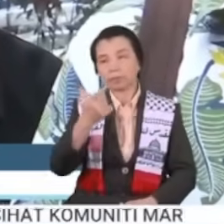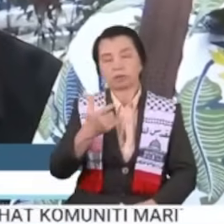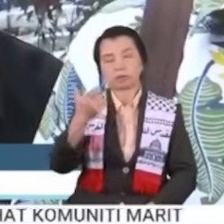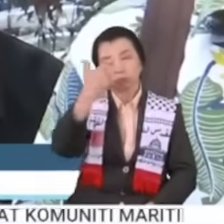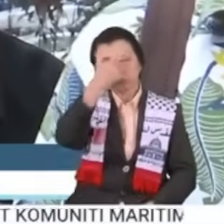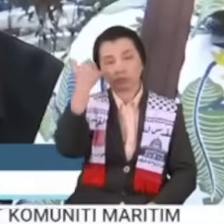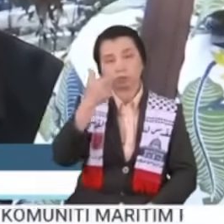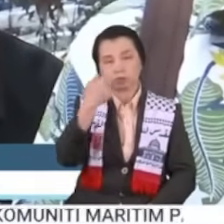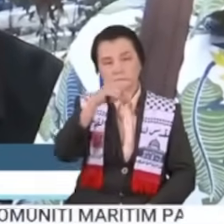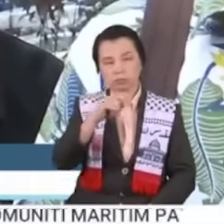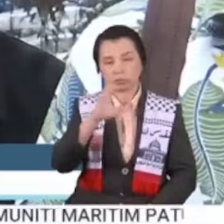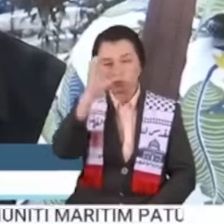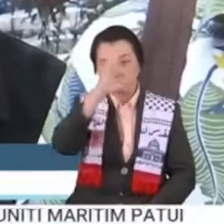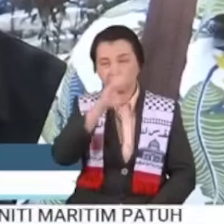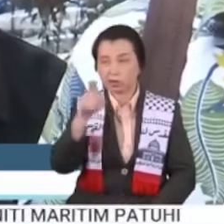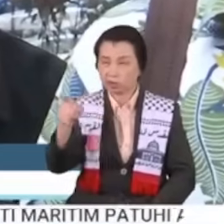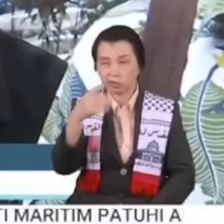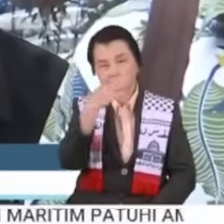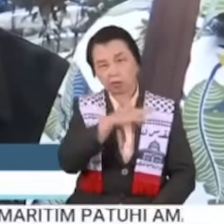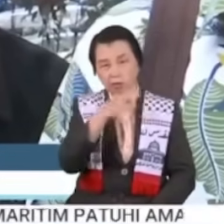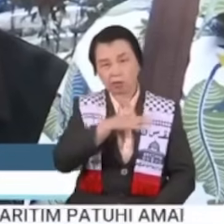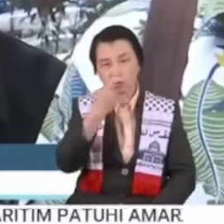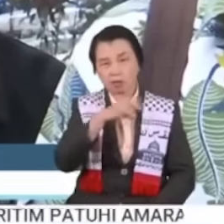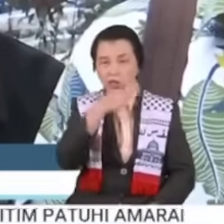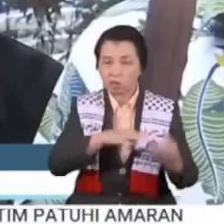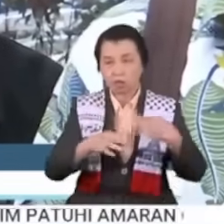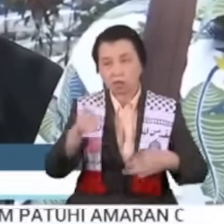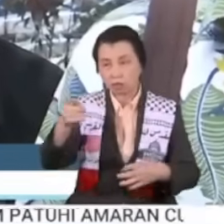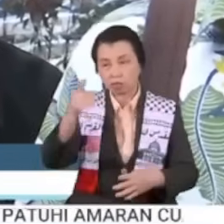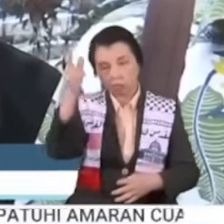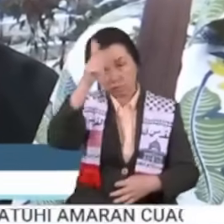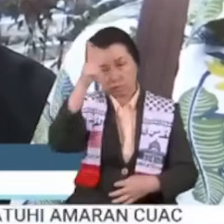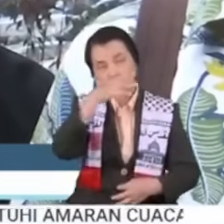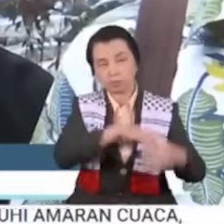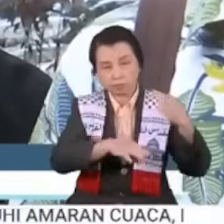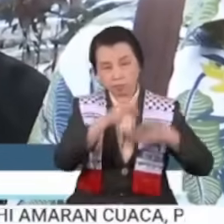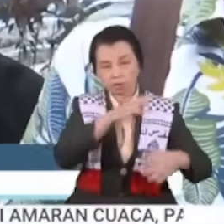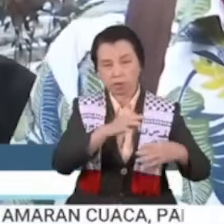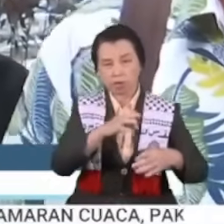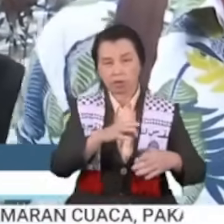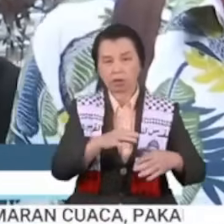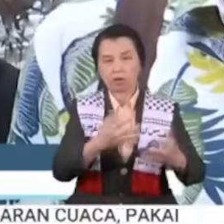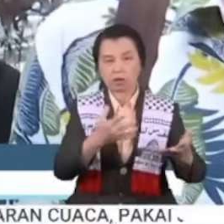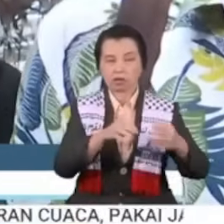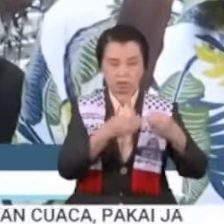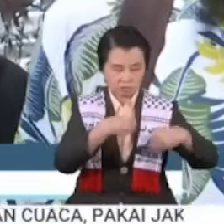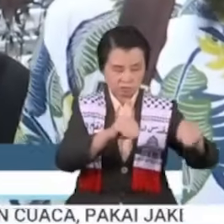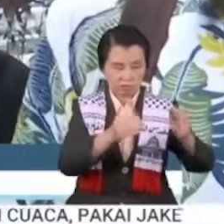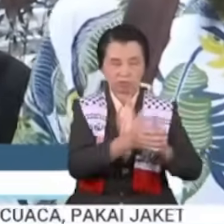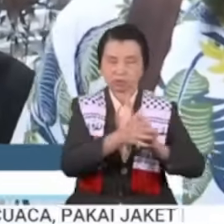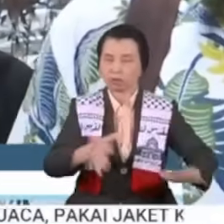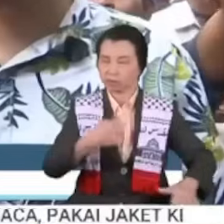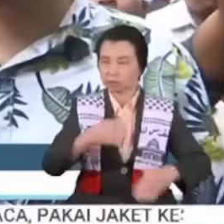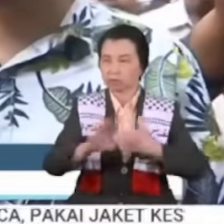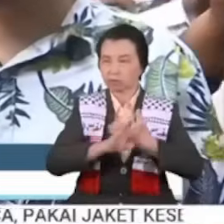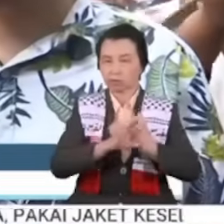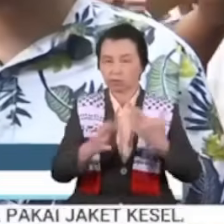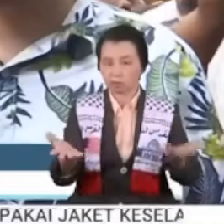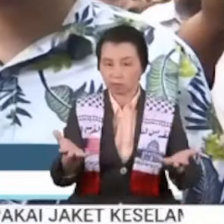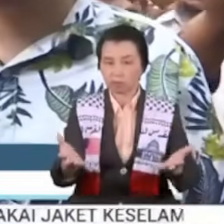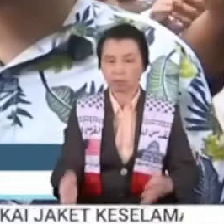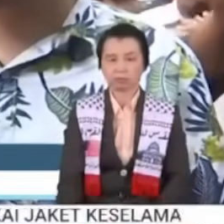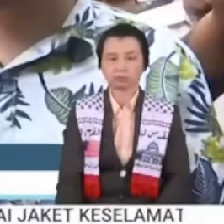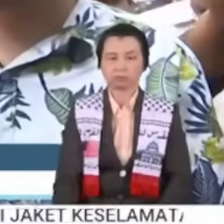kerana untuk mencari pendapatan ataupun keuntungan kerajaan Negeri menggadaikan keselamatan rakyat sendiri